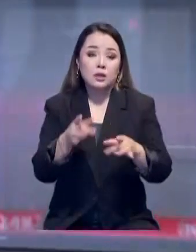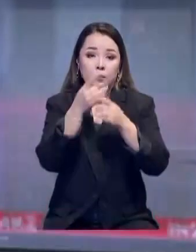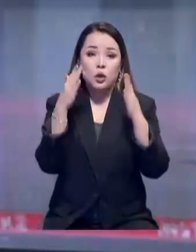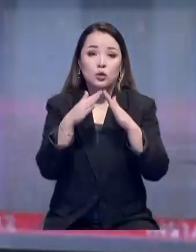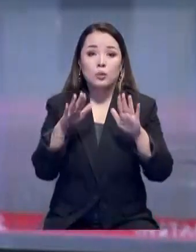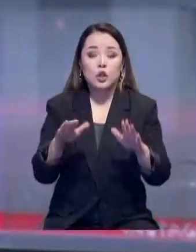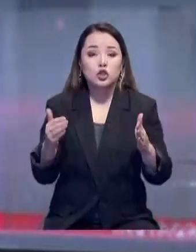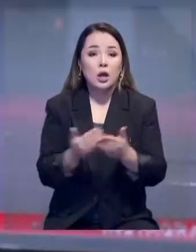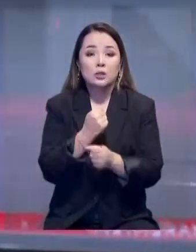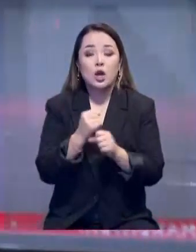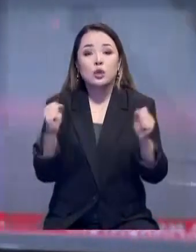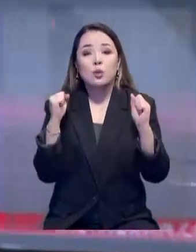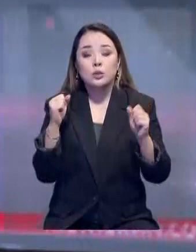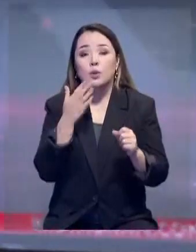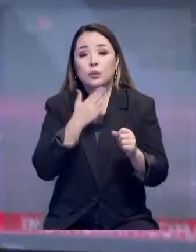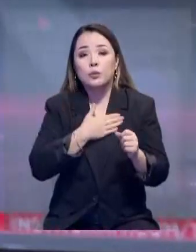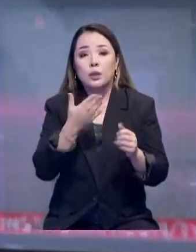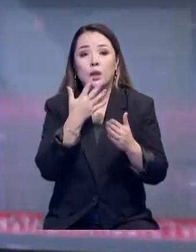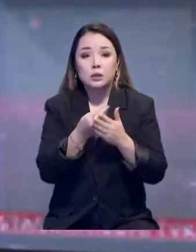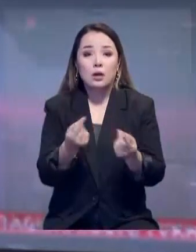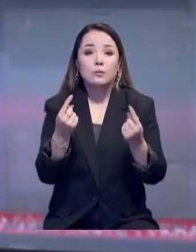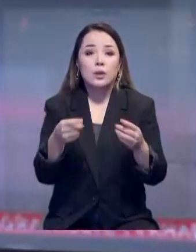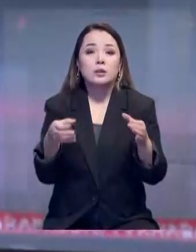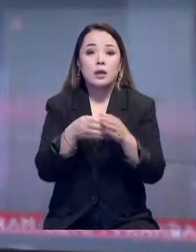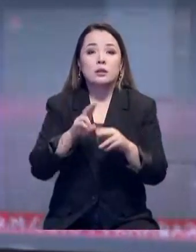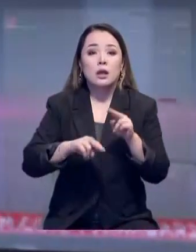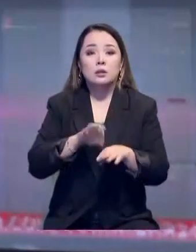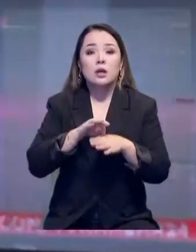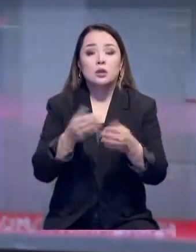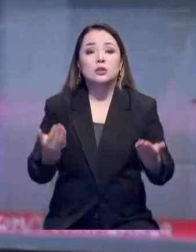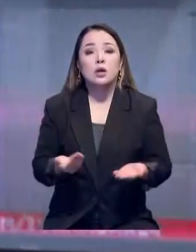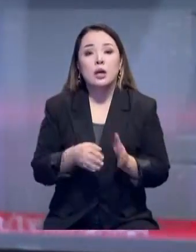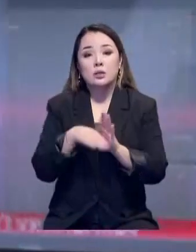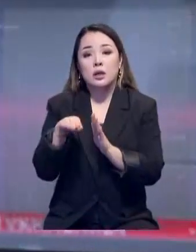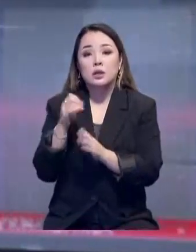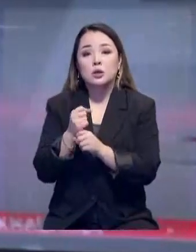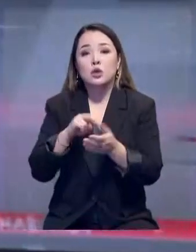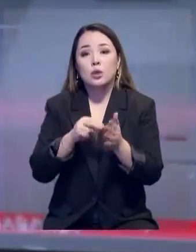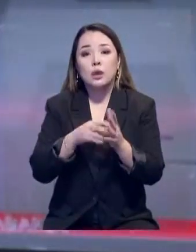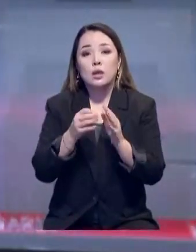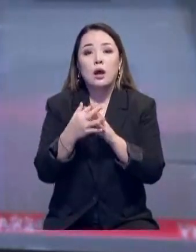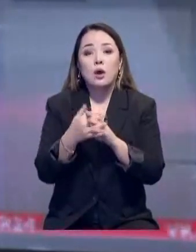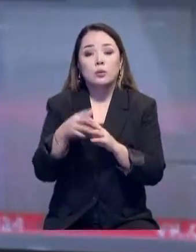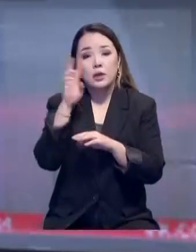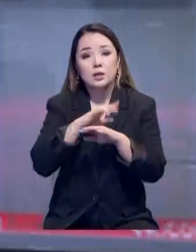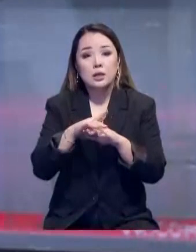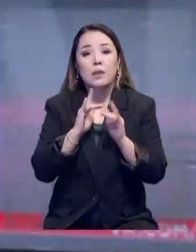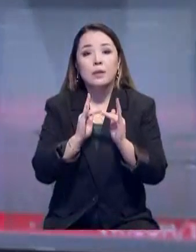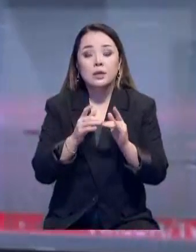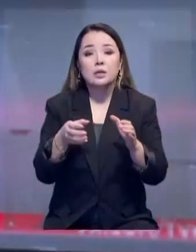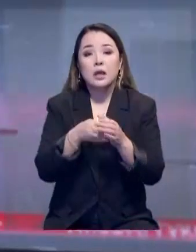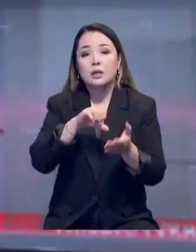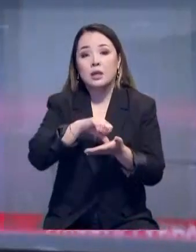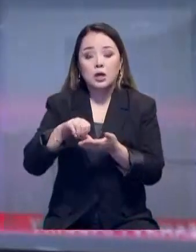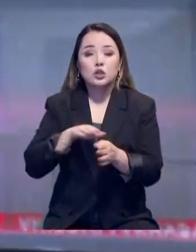жаңарды. Спортқа әуес оқушылар үшін алып кешен бой көтерді. Халықтың тұрмысын жақсарту мақсатындағы жобалар ауыл ел бесігі бағдарламасының